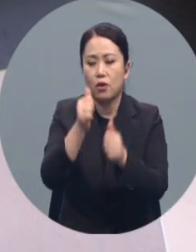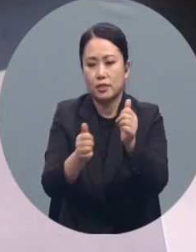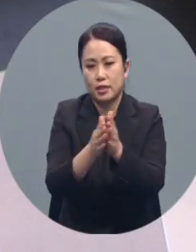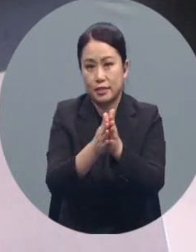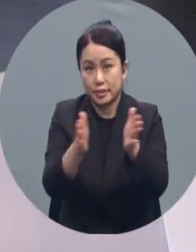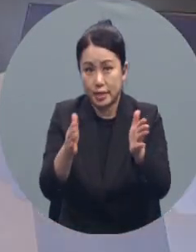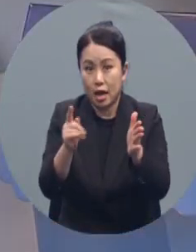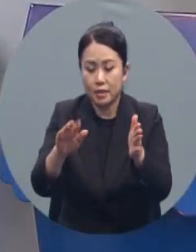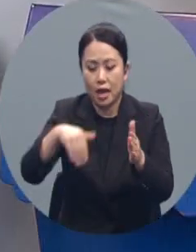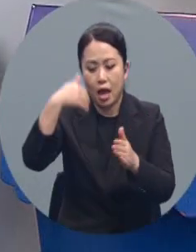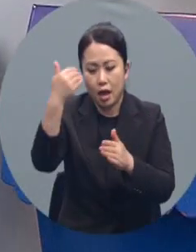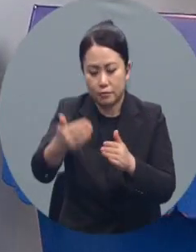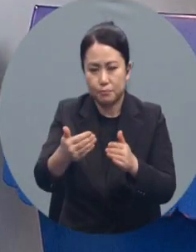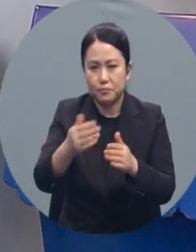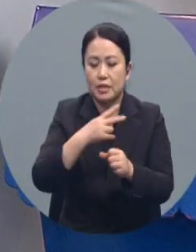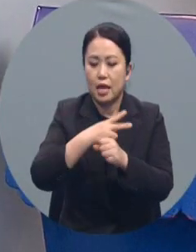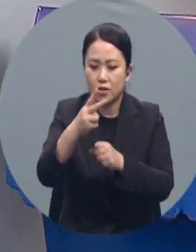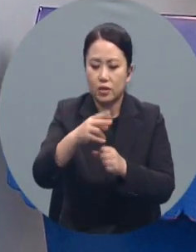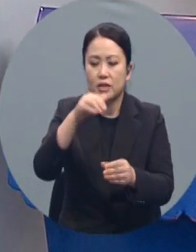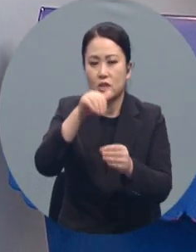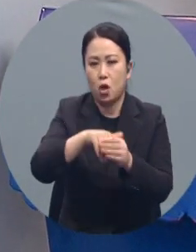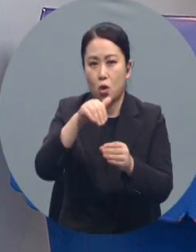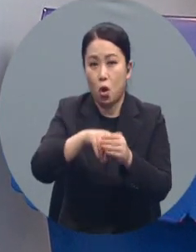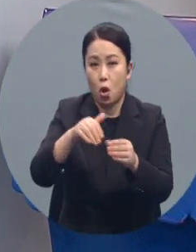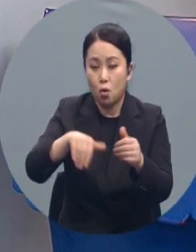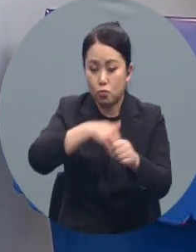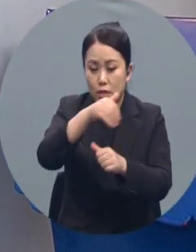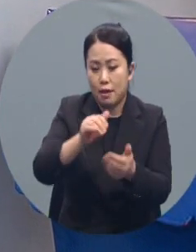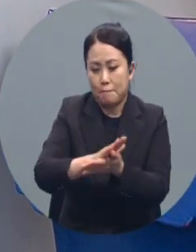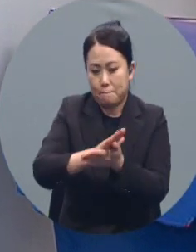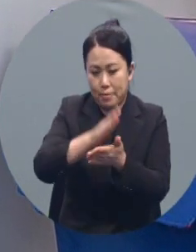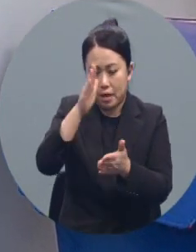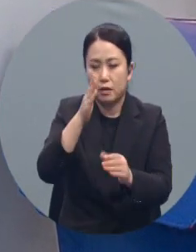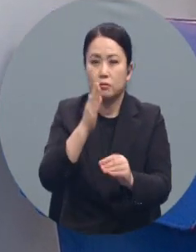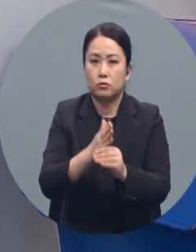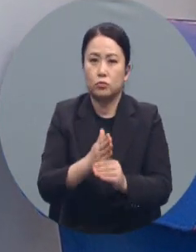총선의 열기도 벌써부터 달아오르고 있습니다. MBC 뉴스 민성빈입니다.